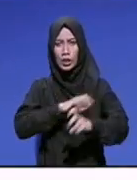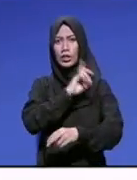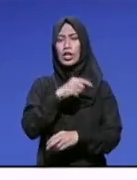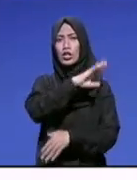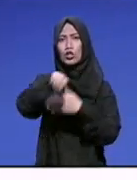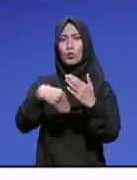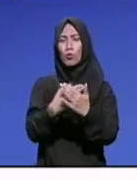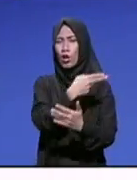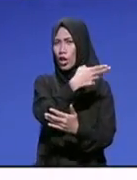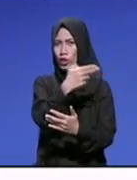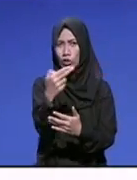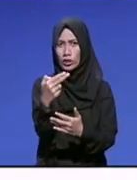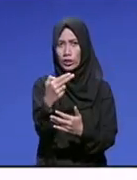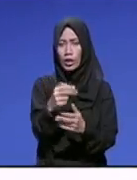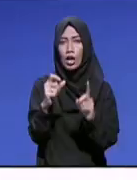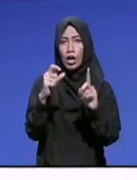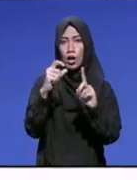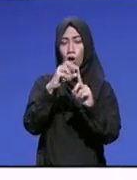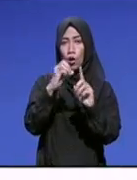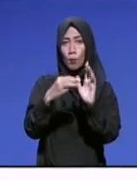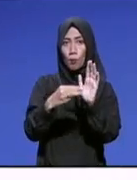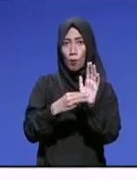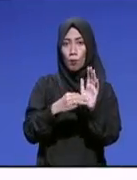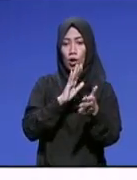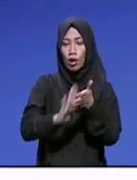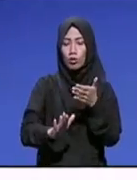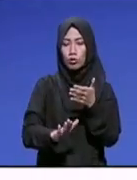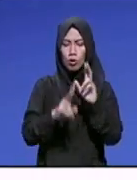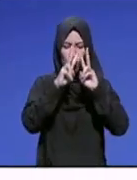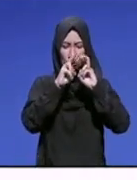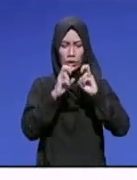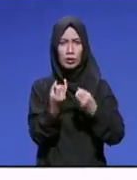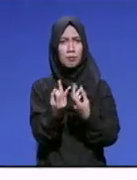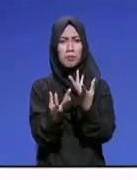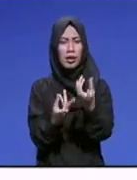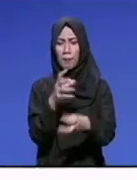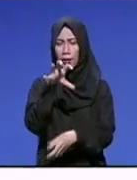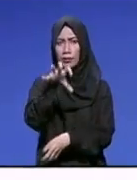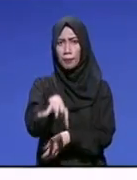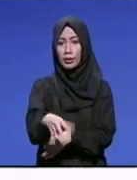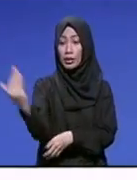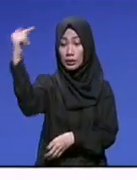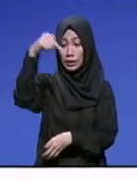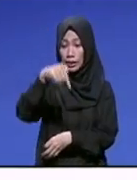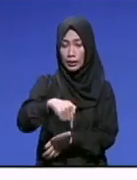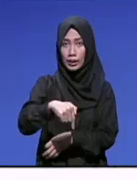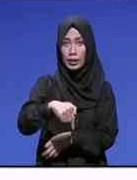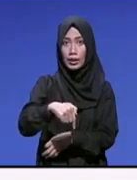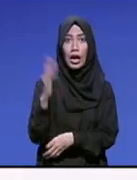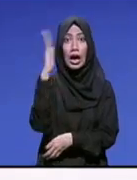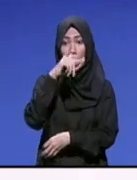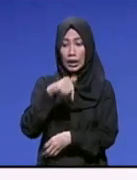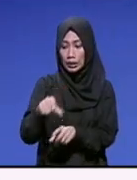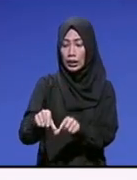informasi tersebut, tim Badan POM melakukan penelusuran ke beberapa tempat dan pada hari ini kita